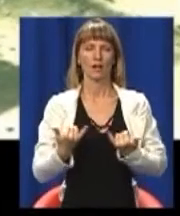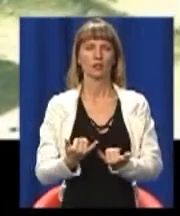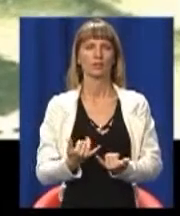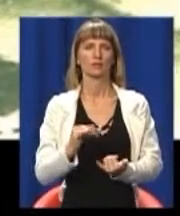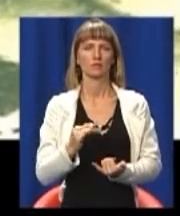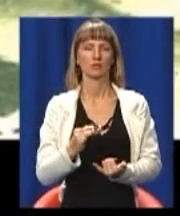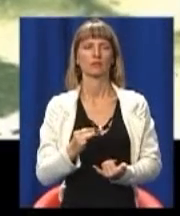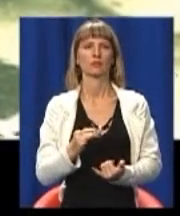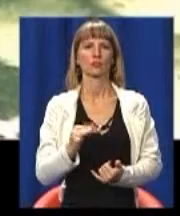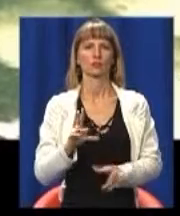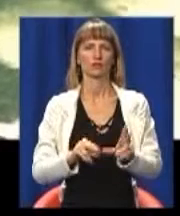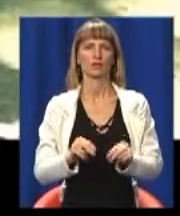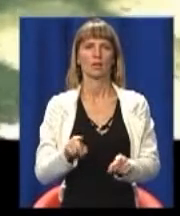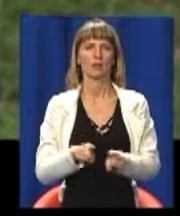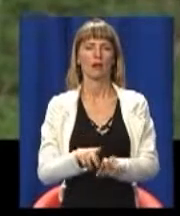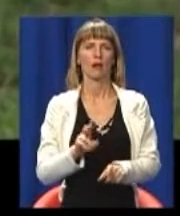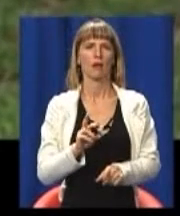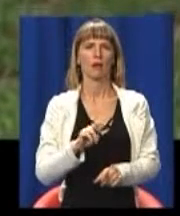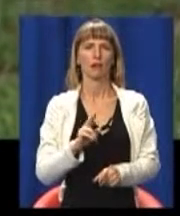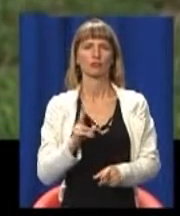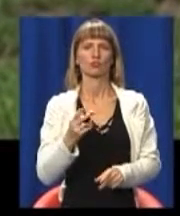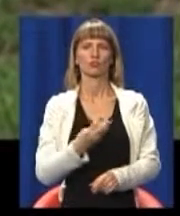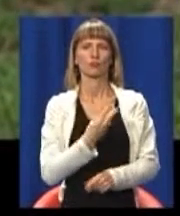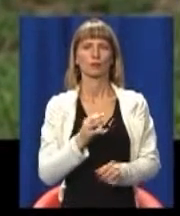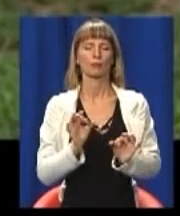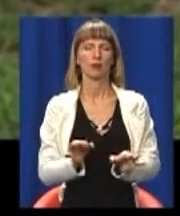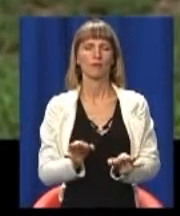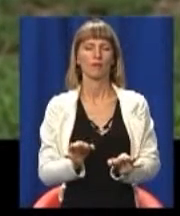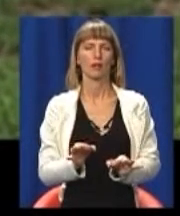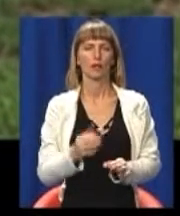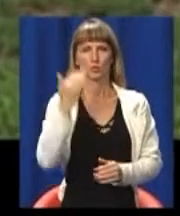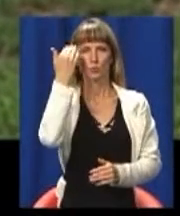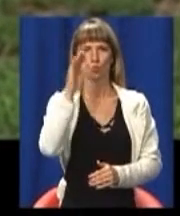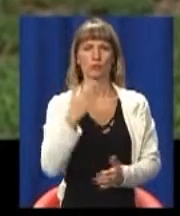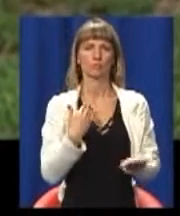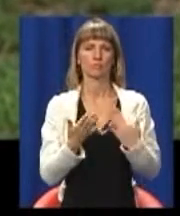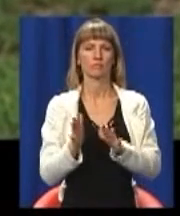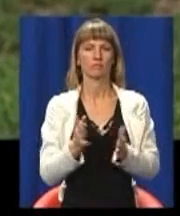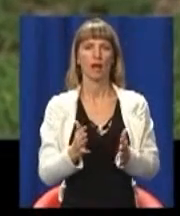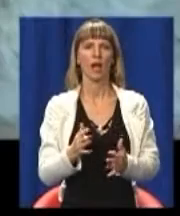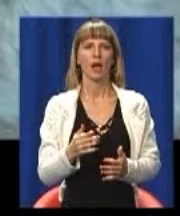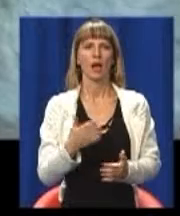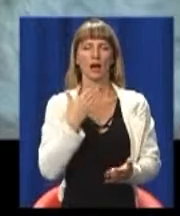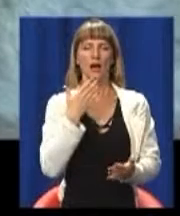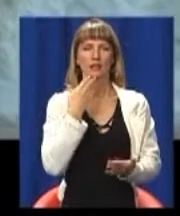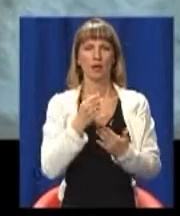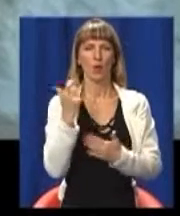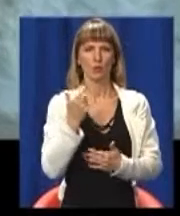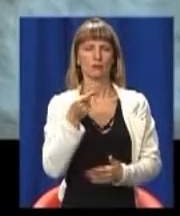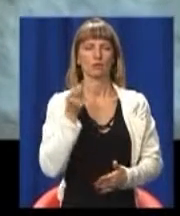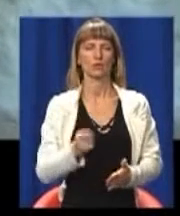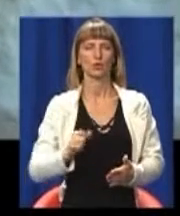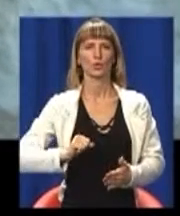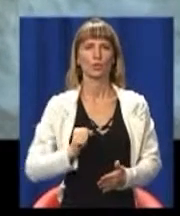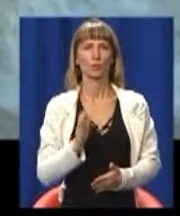чинить так, як вважає правильним. До незнайомців ставляться з недовірою. Однак для господаря стають справжнім другом і при